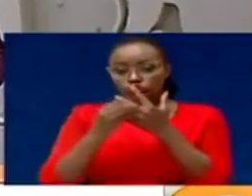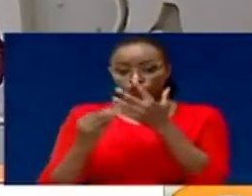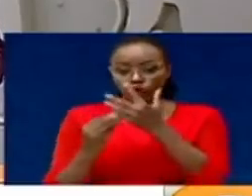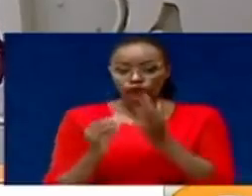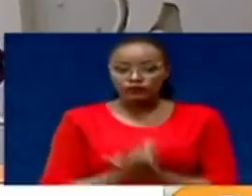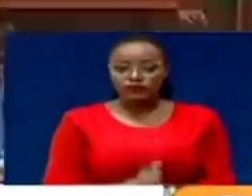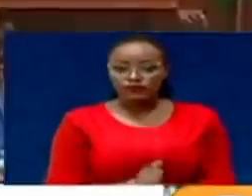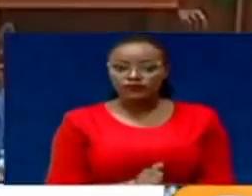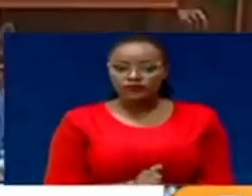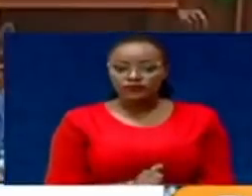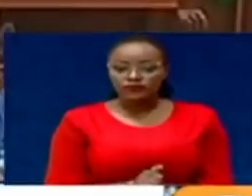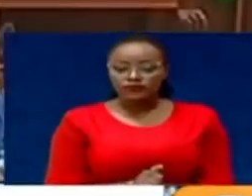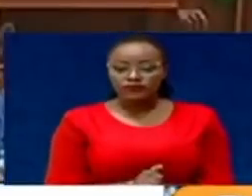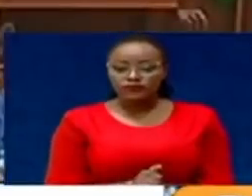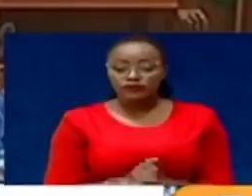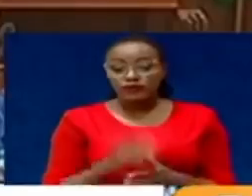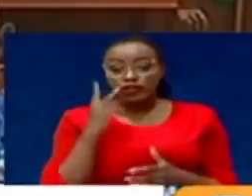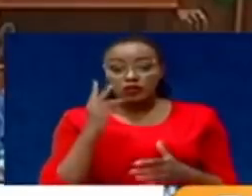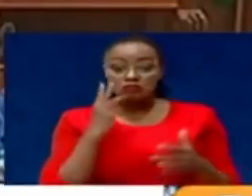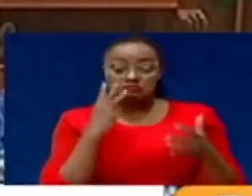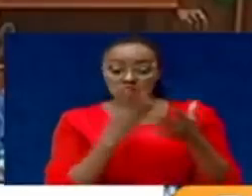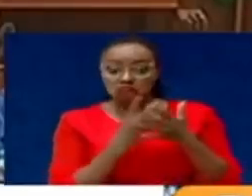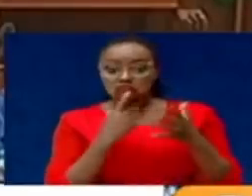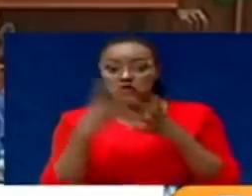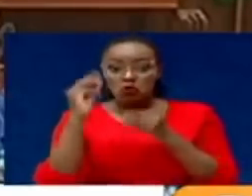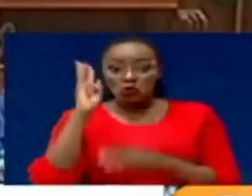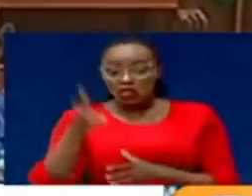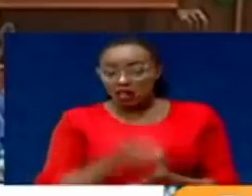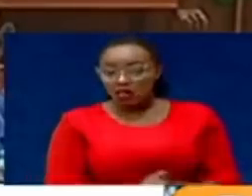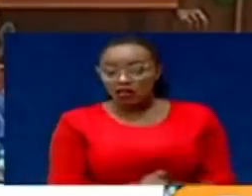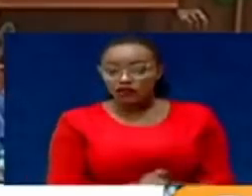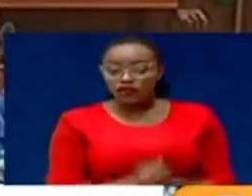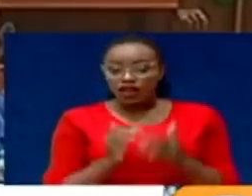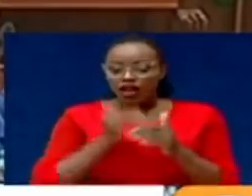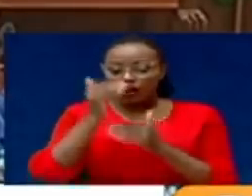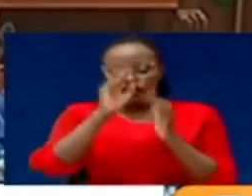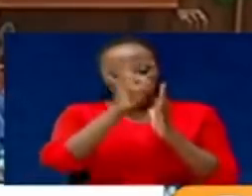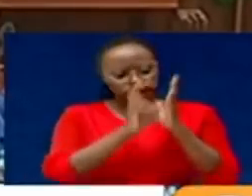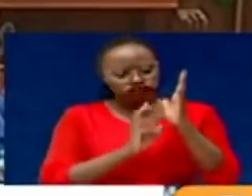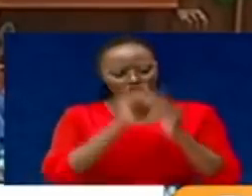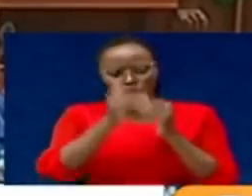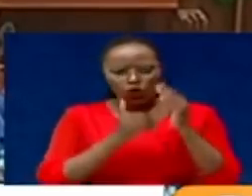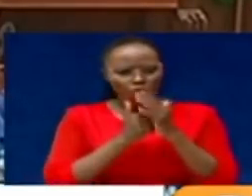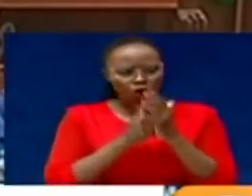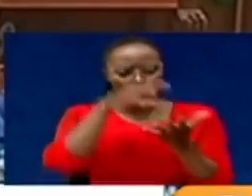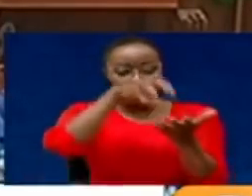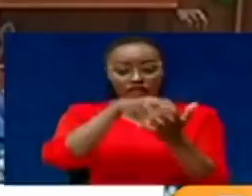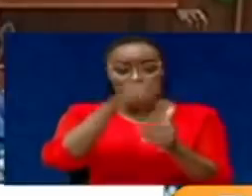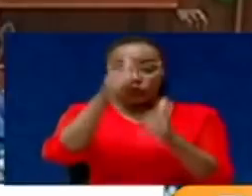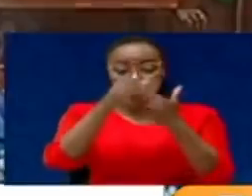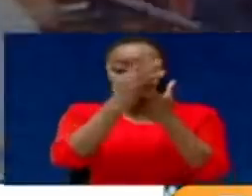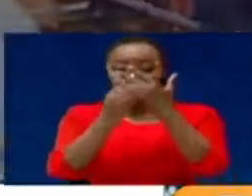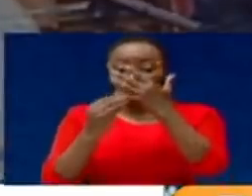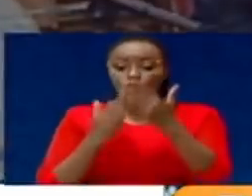Sonko. Is that one of the witnesses you said you will call? Yeah, and then I'll call the governor. Baada ya kusomwa kwa mashtaka kubanduliwa kwa gavana wa Nairobi